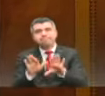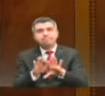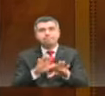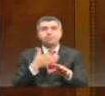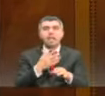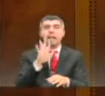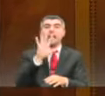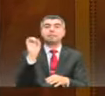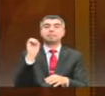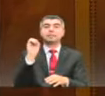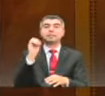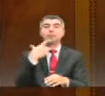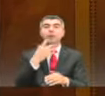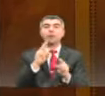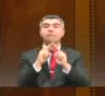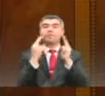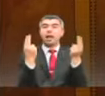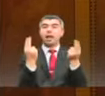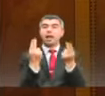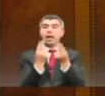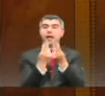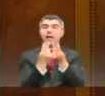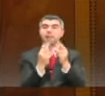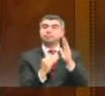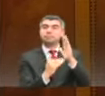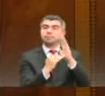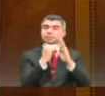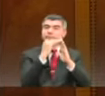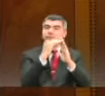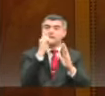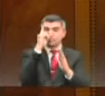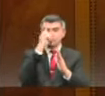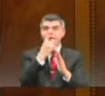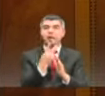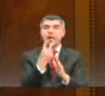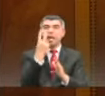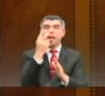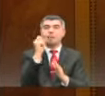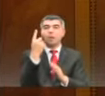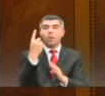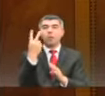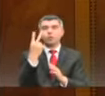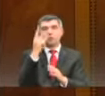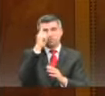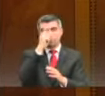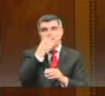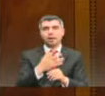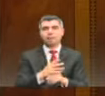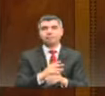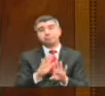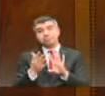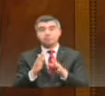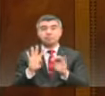50 الأوائل عالمياً في مؤشر ممارسة الأعمال دوين بيزنس في أفق 2021 إن شاء الله. إحنا عندنا في